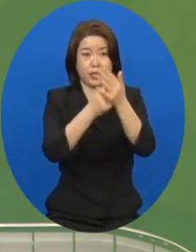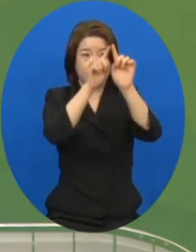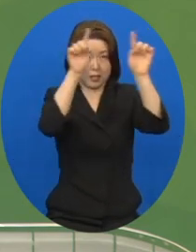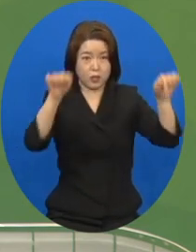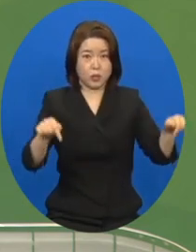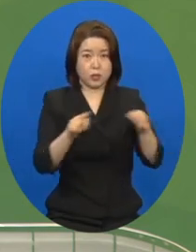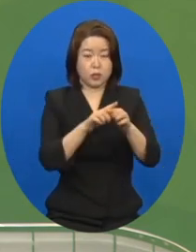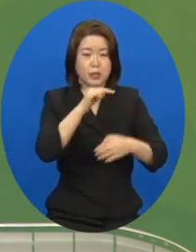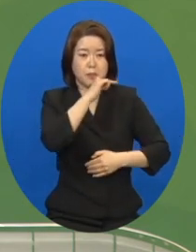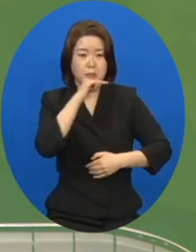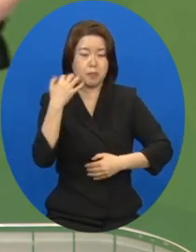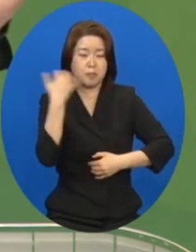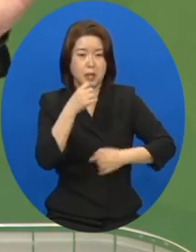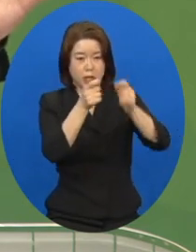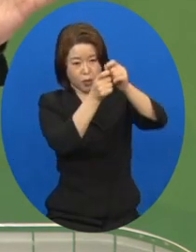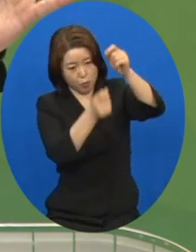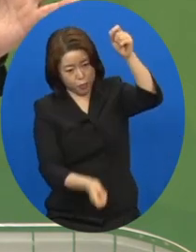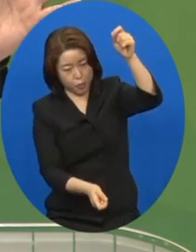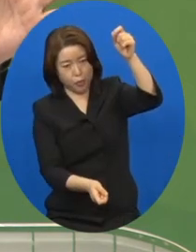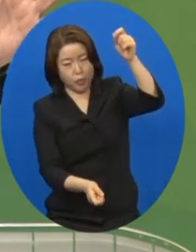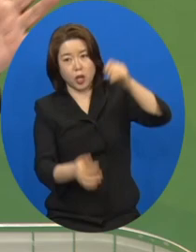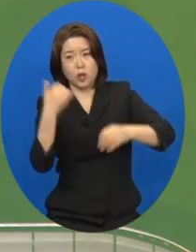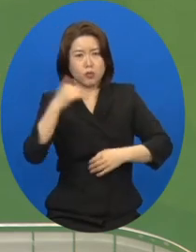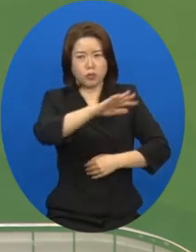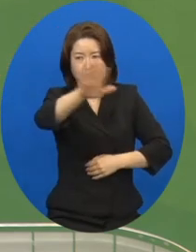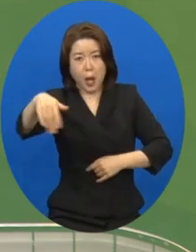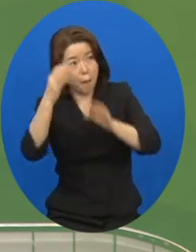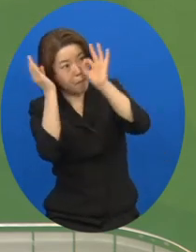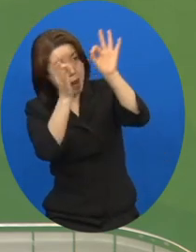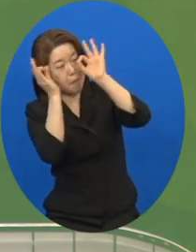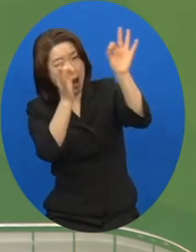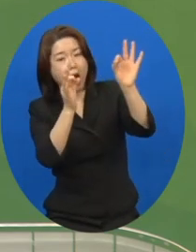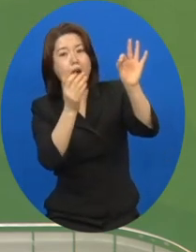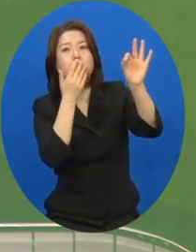줄을 달아매라. 누구도 다 볼 수 있게끔 하라.